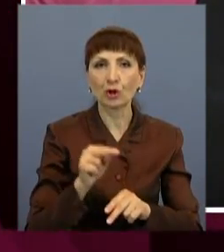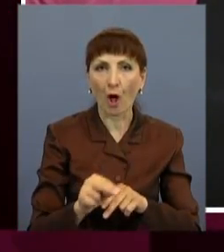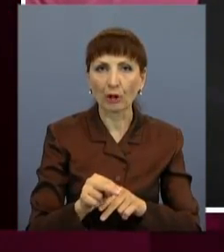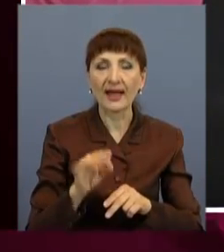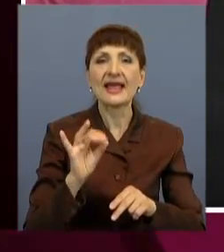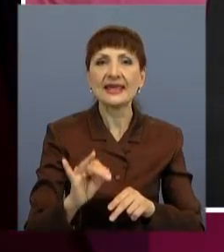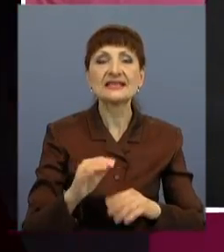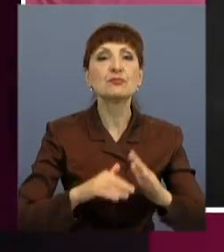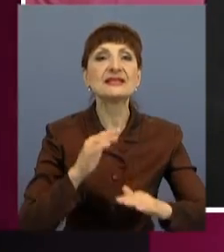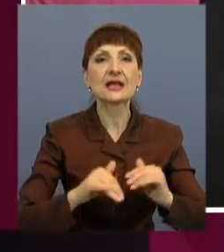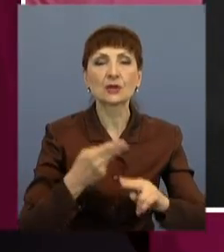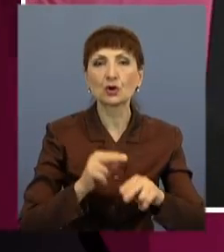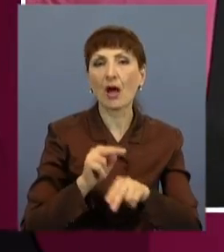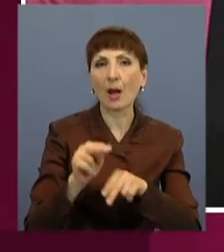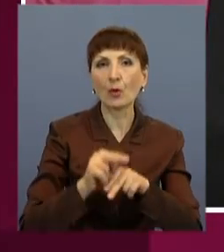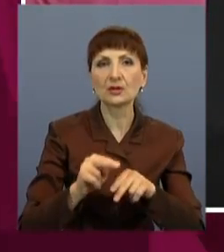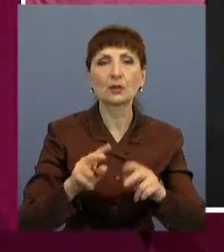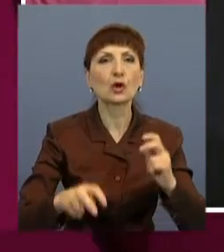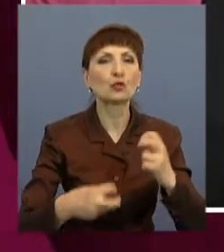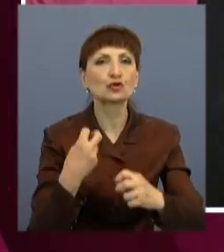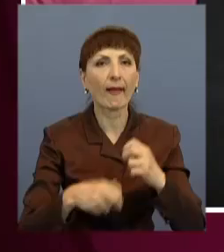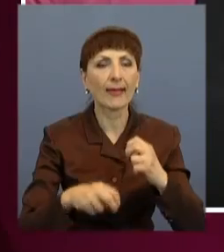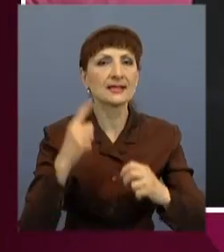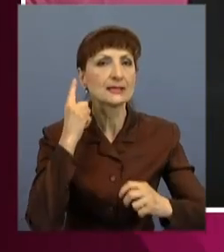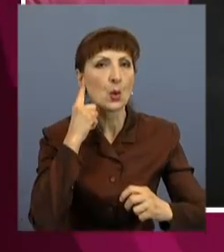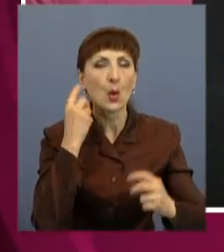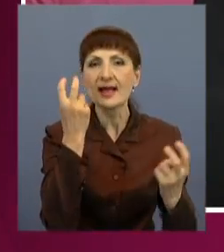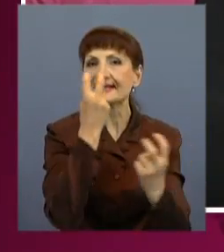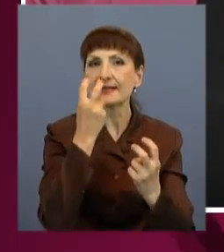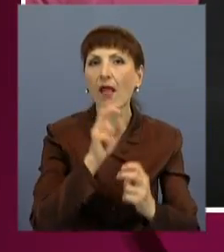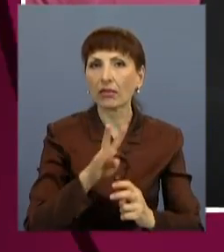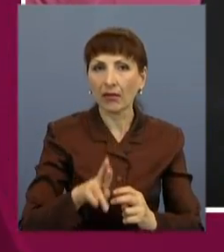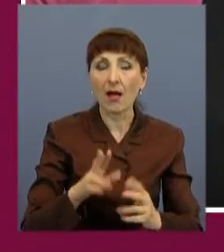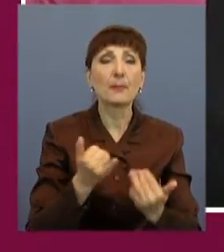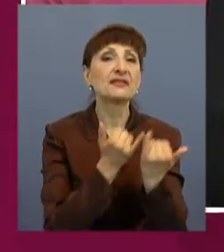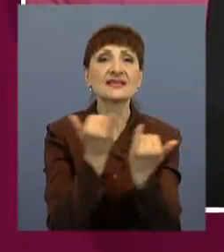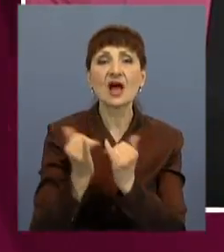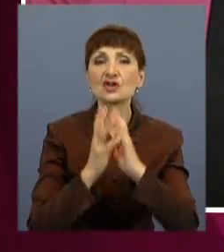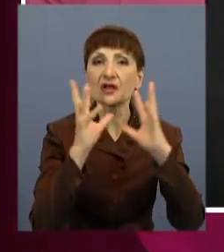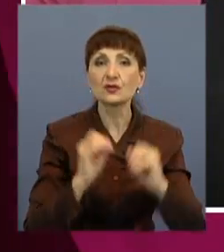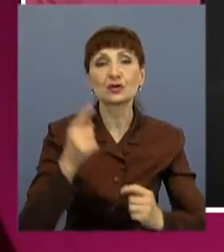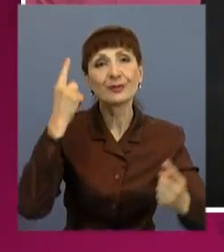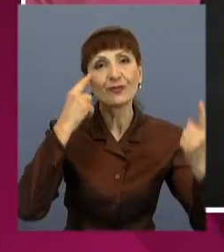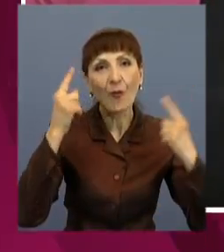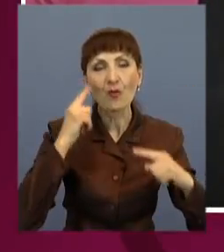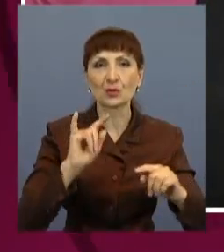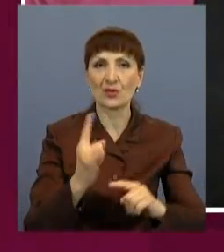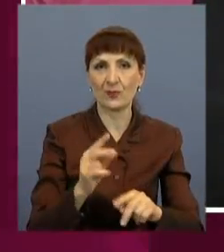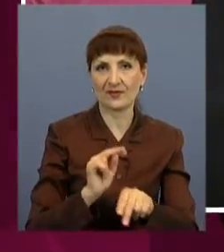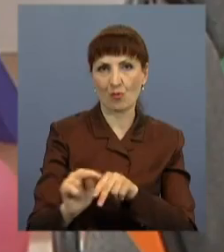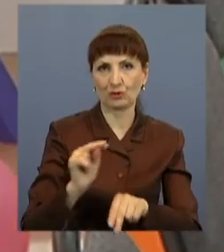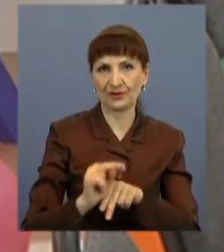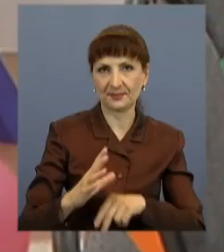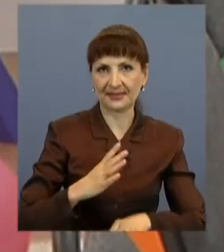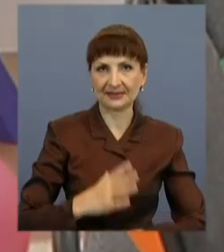специалист, работающий с нарушением слуха и зрения. Здесь также все предназначено для того, чтобы и творческое начало у ребенка